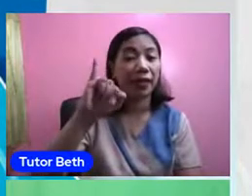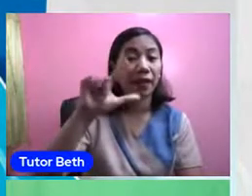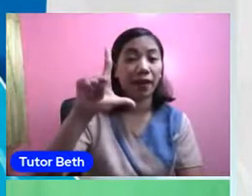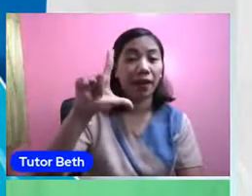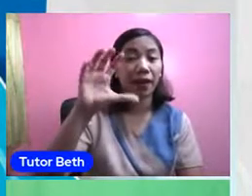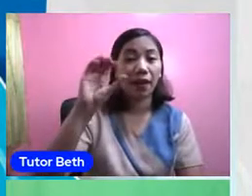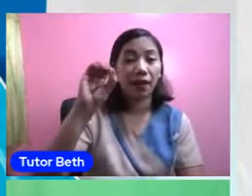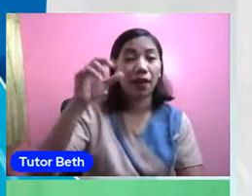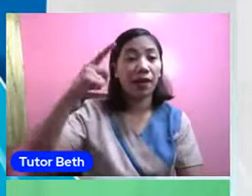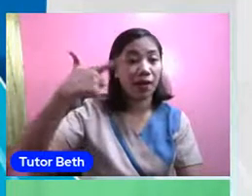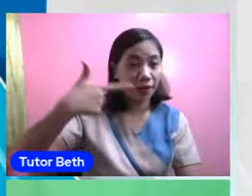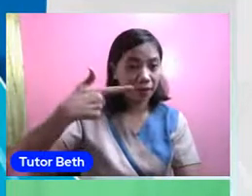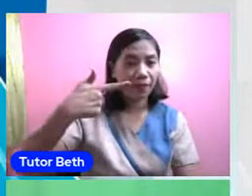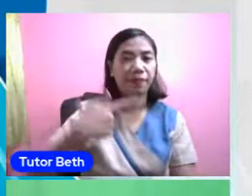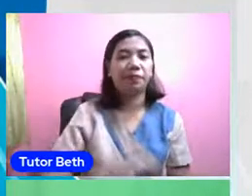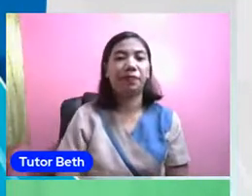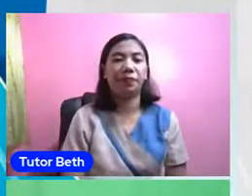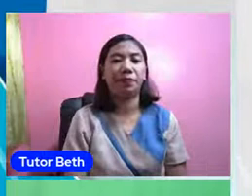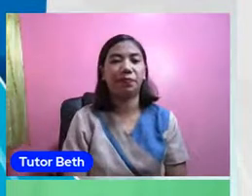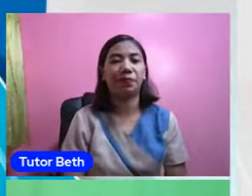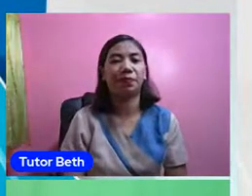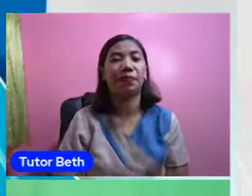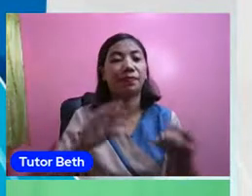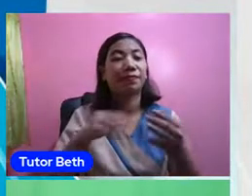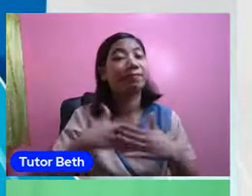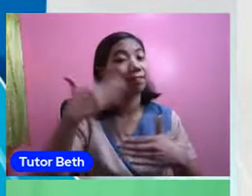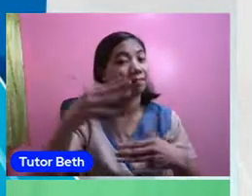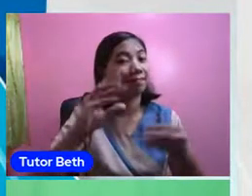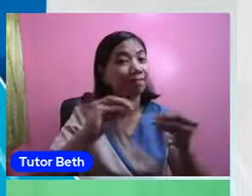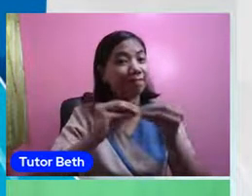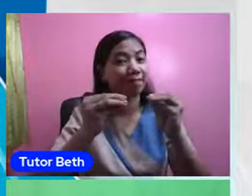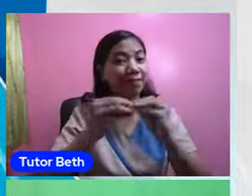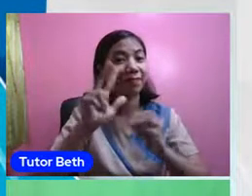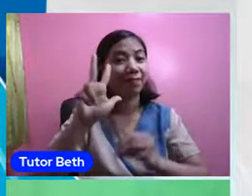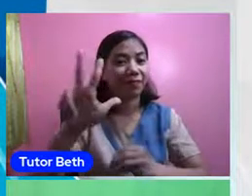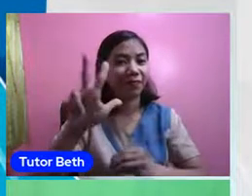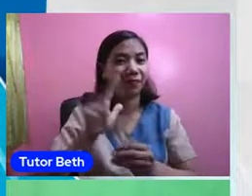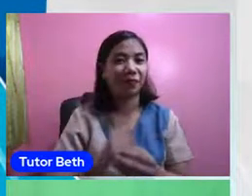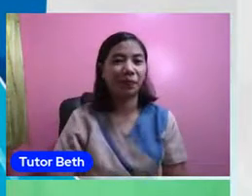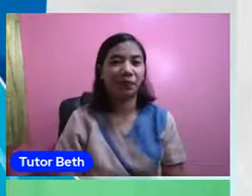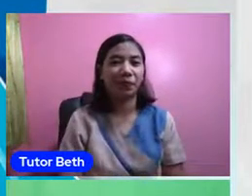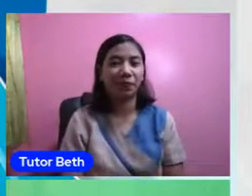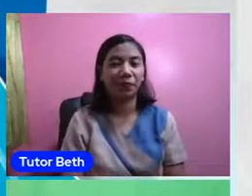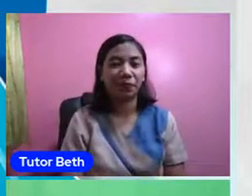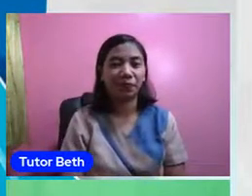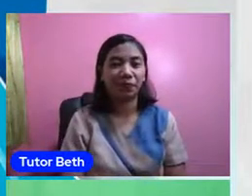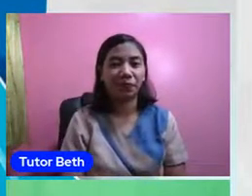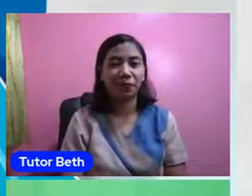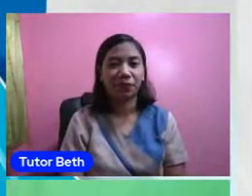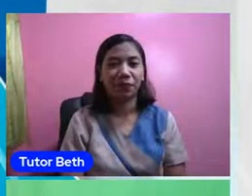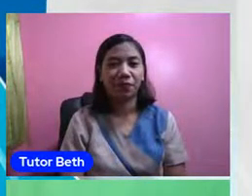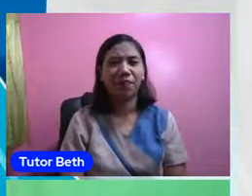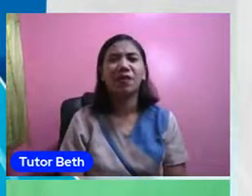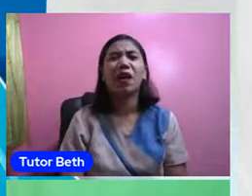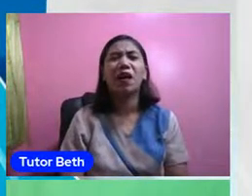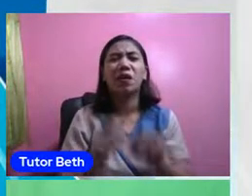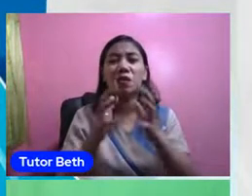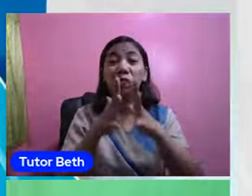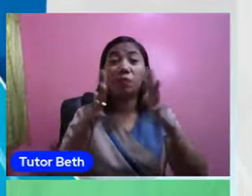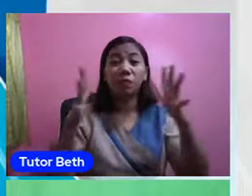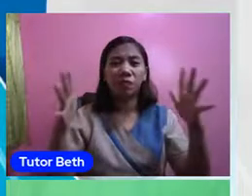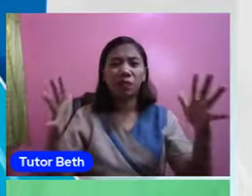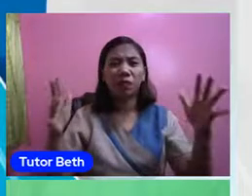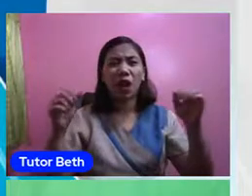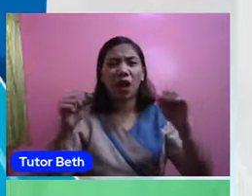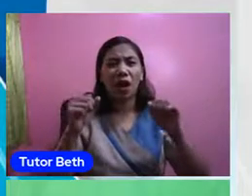Okay. Next. Number 3. Tama natin sa number 3. O yan. Ito yung malaki. Napakalawak